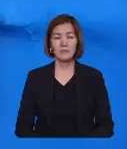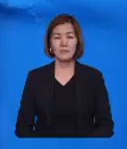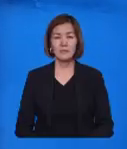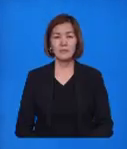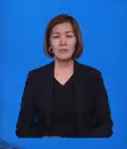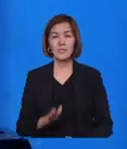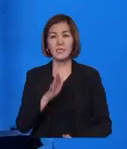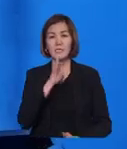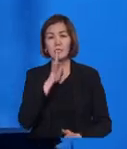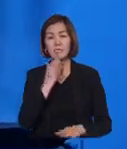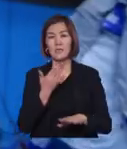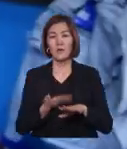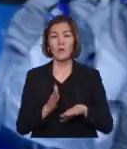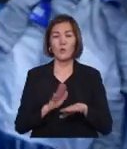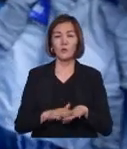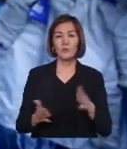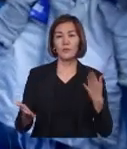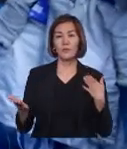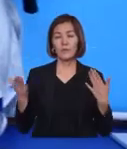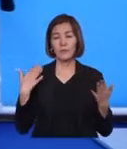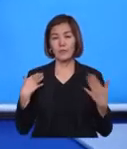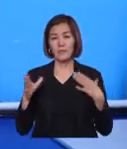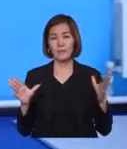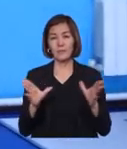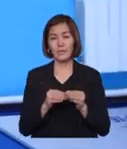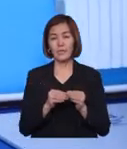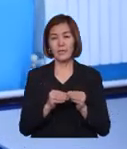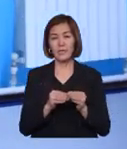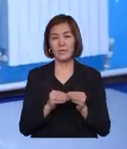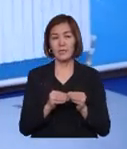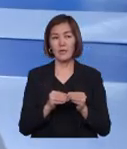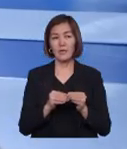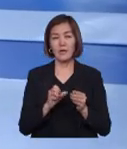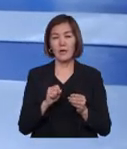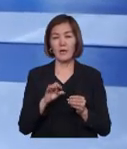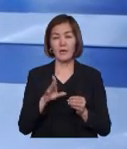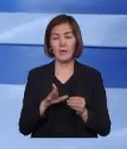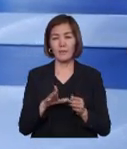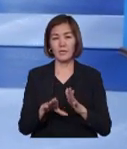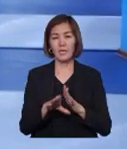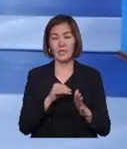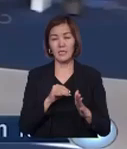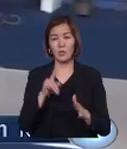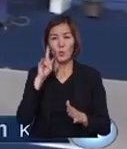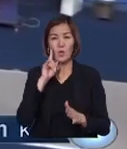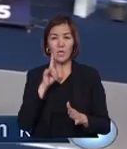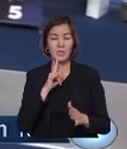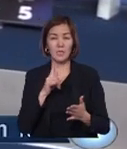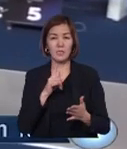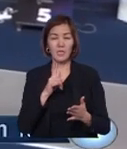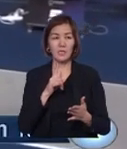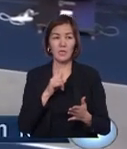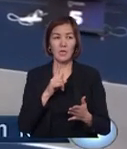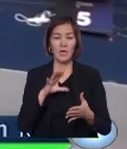Әйгерім дәл осында жаттығуларының арқасында Біріккен Араб Әмірліктерінің Фуджейра қаласында өткен іріктеу турнирінде Қазақстан құрамасына олимпиада